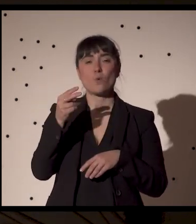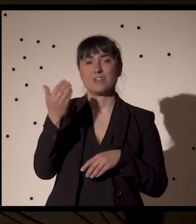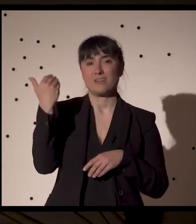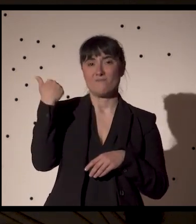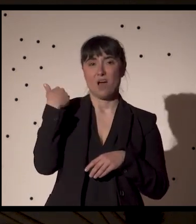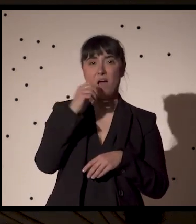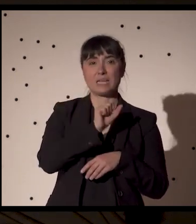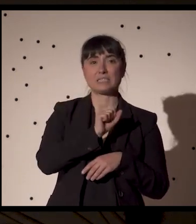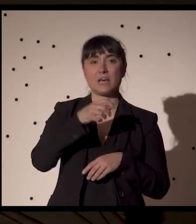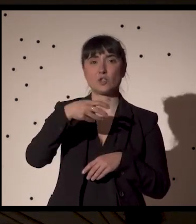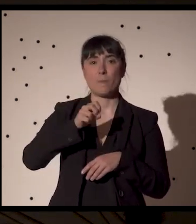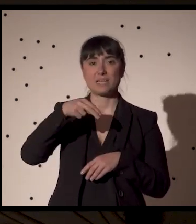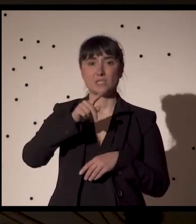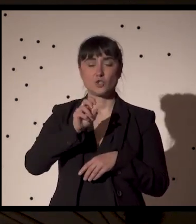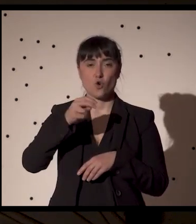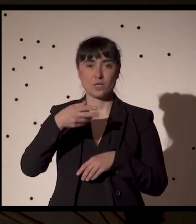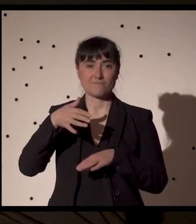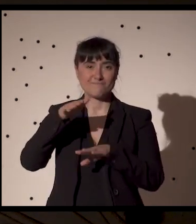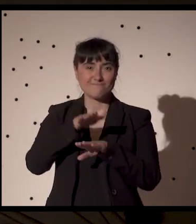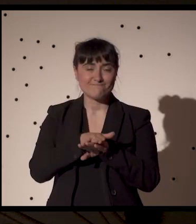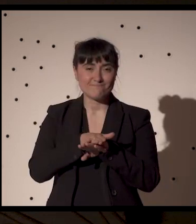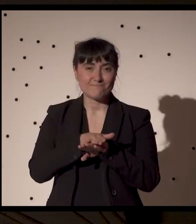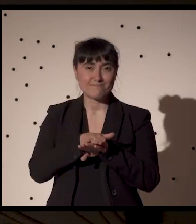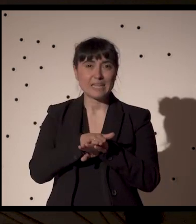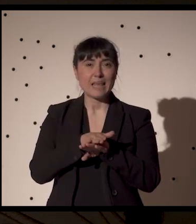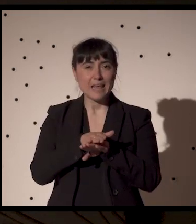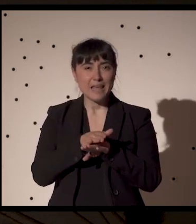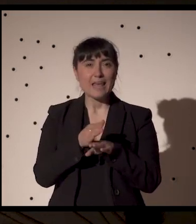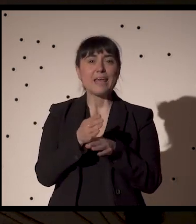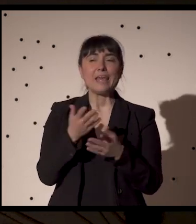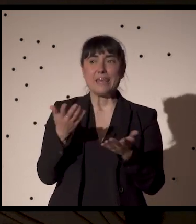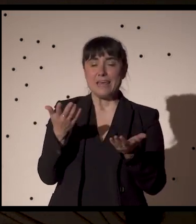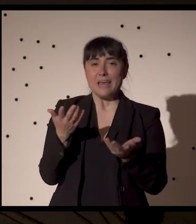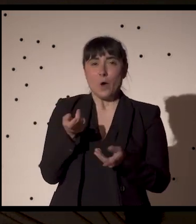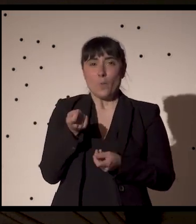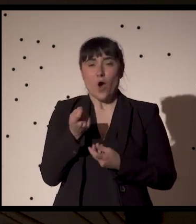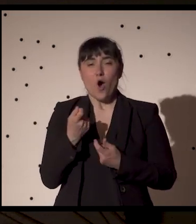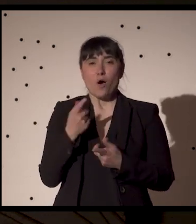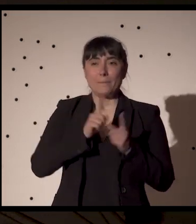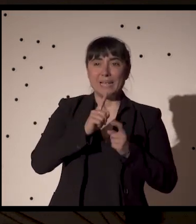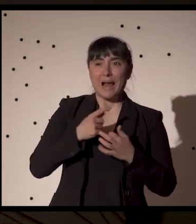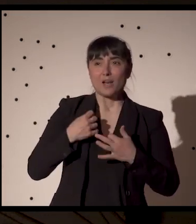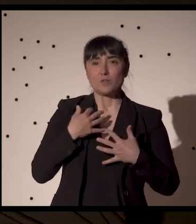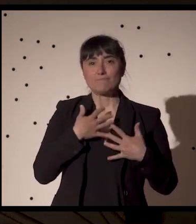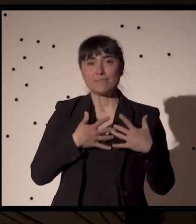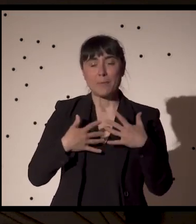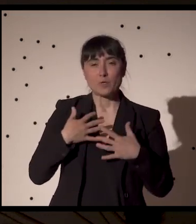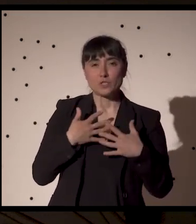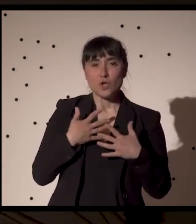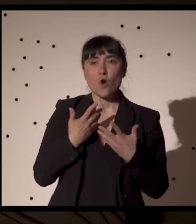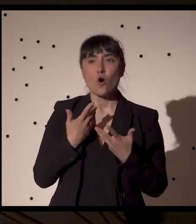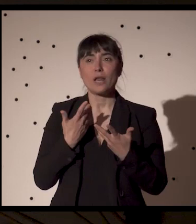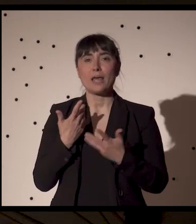restituendovi come dire un pezzo delle emozioni che Milano ha vissuto insieme al capo dello Stato e rappresenta il direttore Longhi